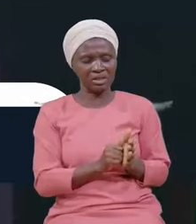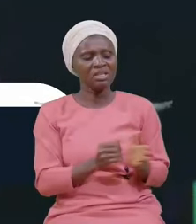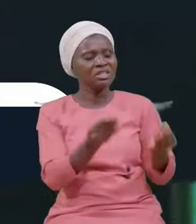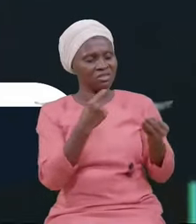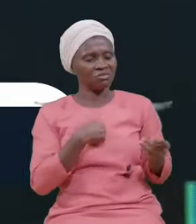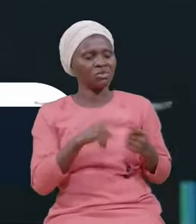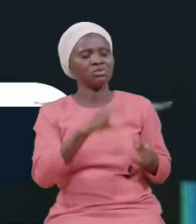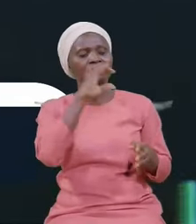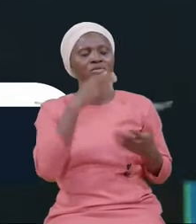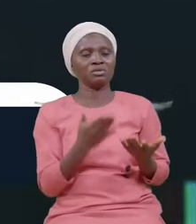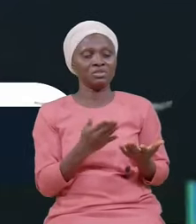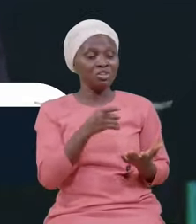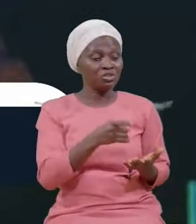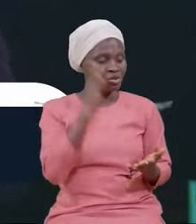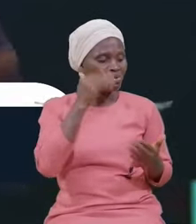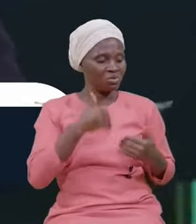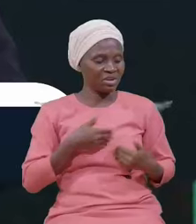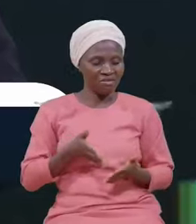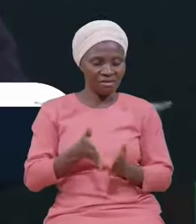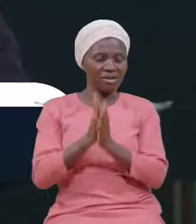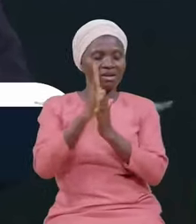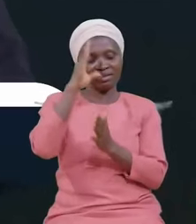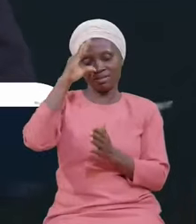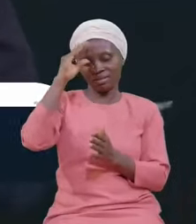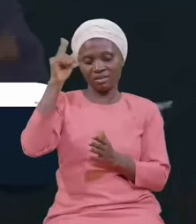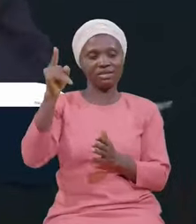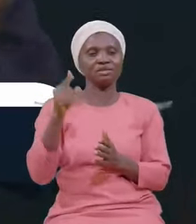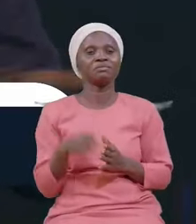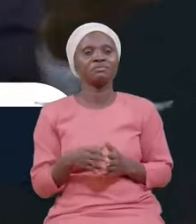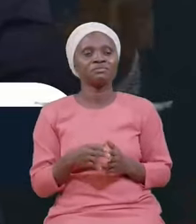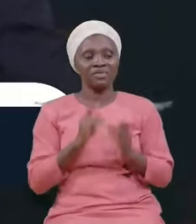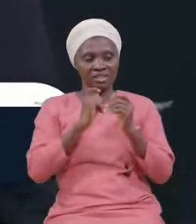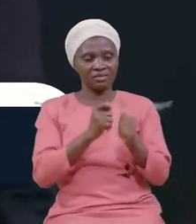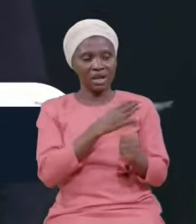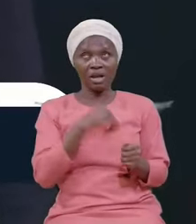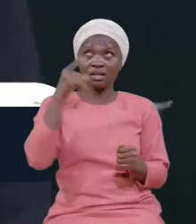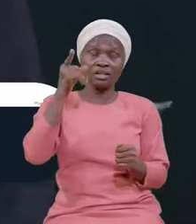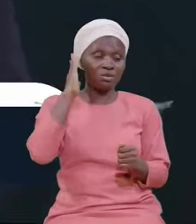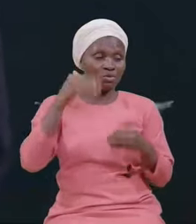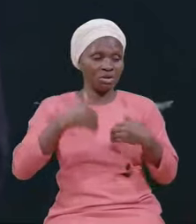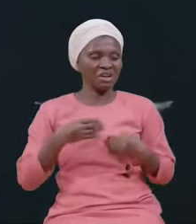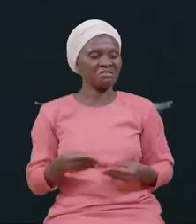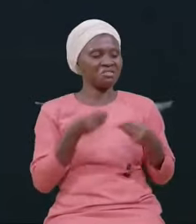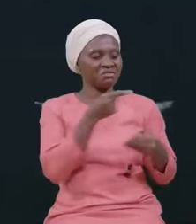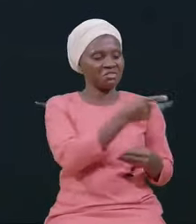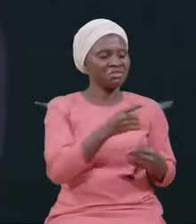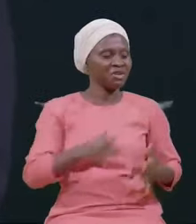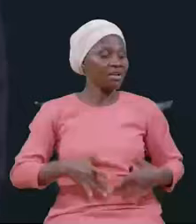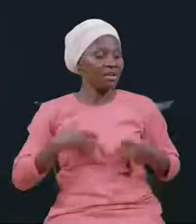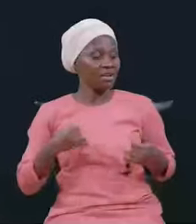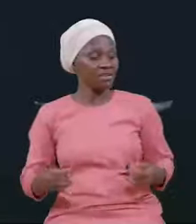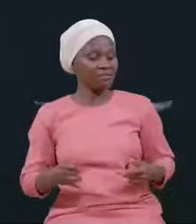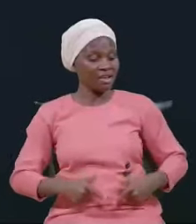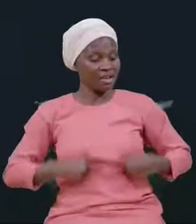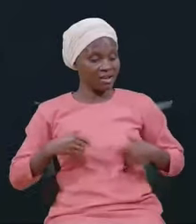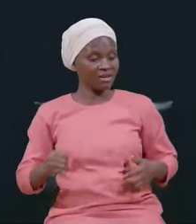toi-même demandé le don de Dieu à boire, et il t'aurait donné de l'eau vive.